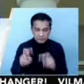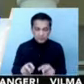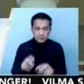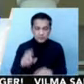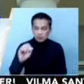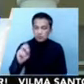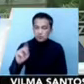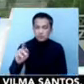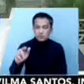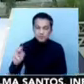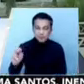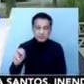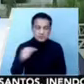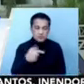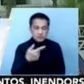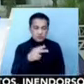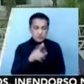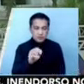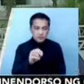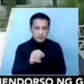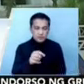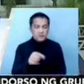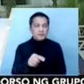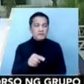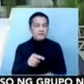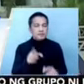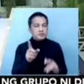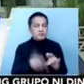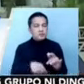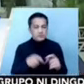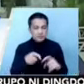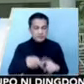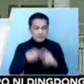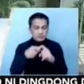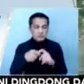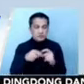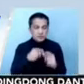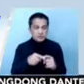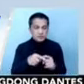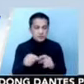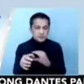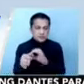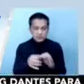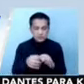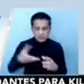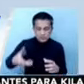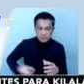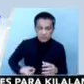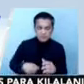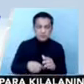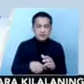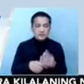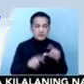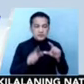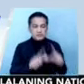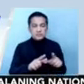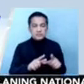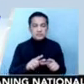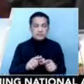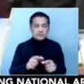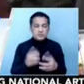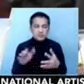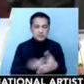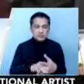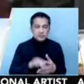Guo at pinatawan ito ng preventive suspension kaugnay sa graft charges na isinampa ng Department of Interior and Local